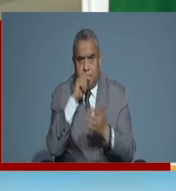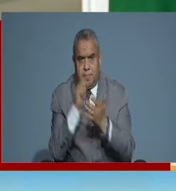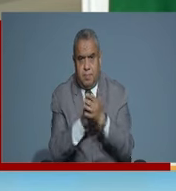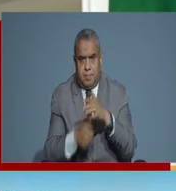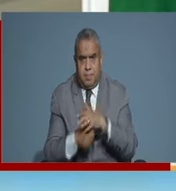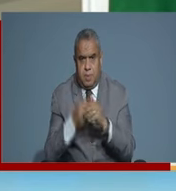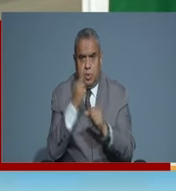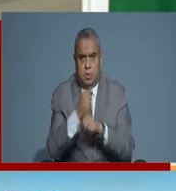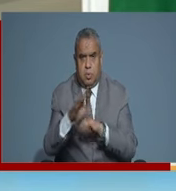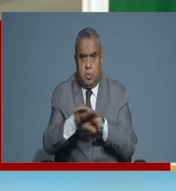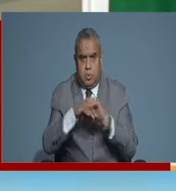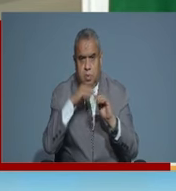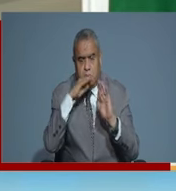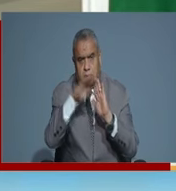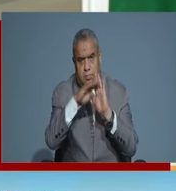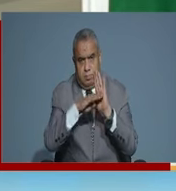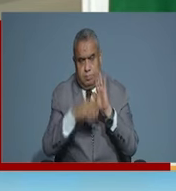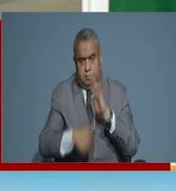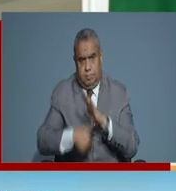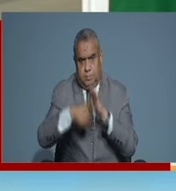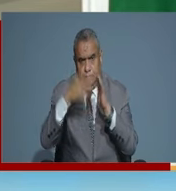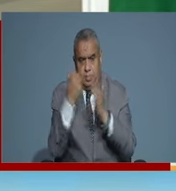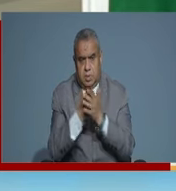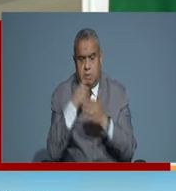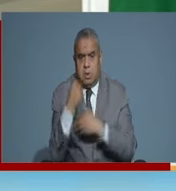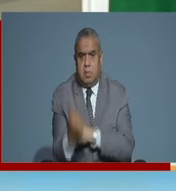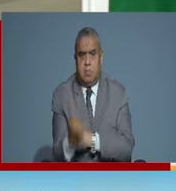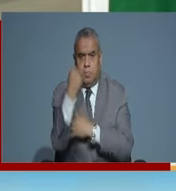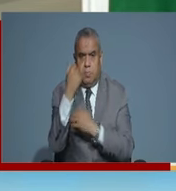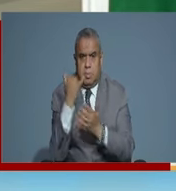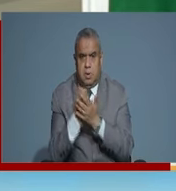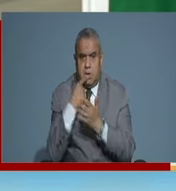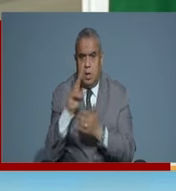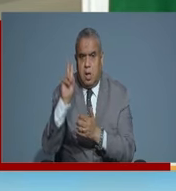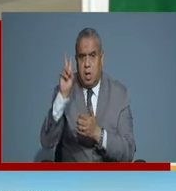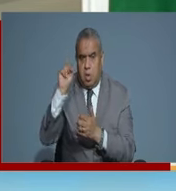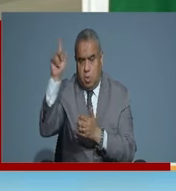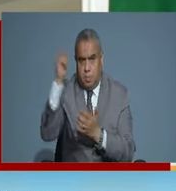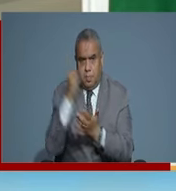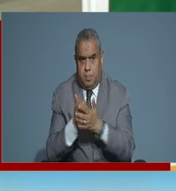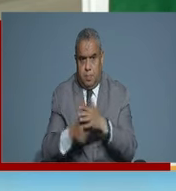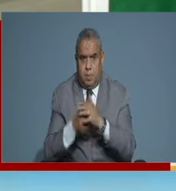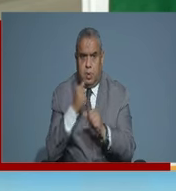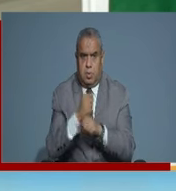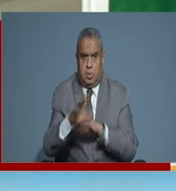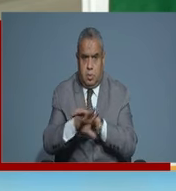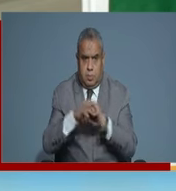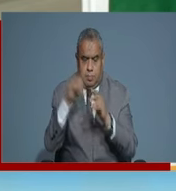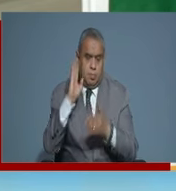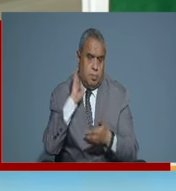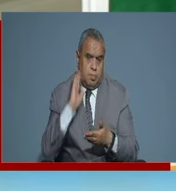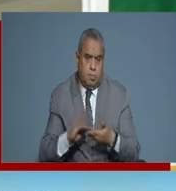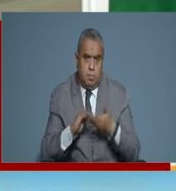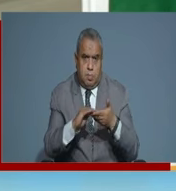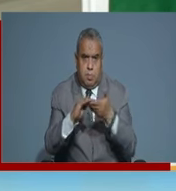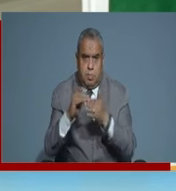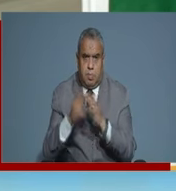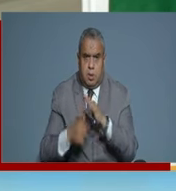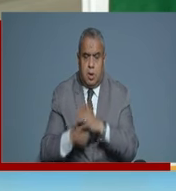والتزامات تؤكد وتقوي الأمم المتحدة وتجعل